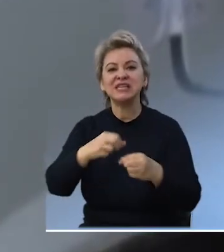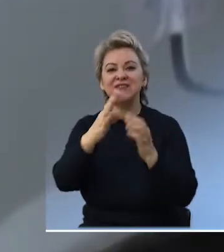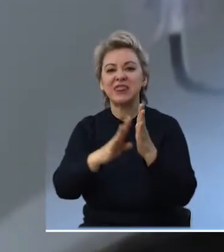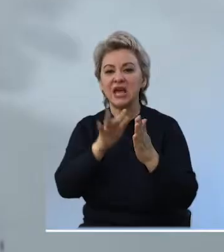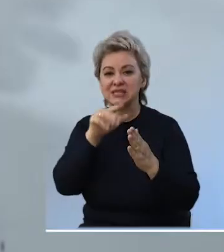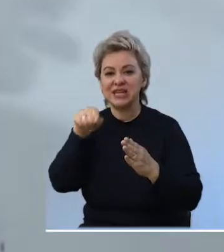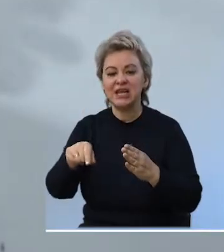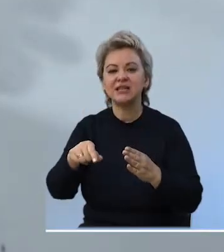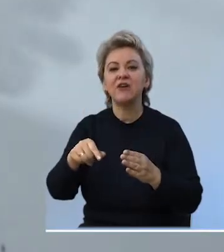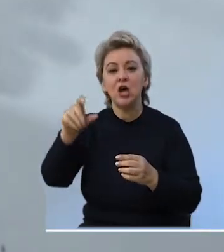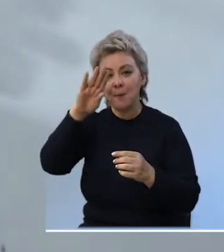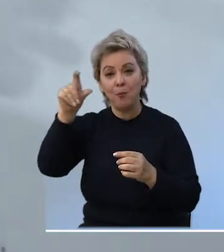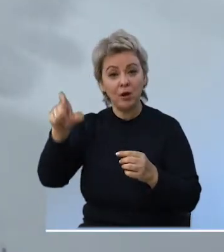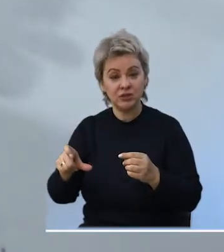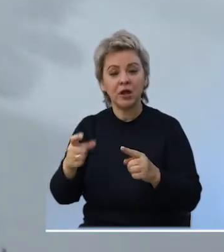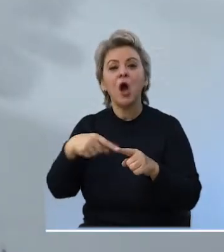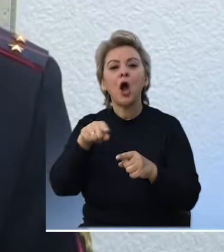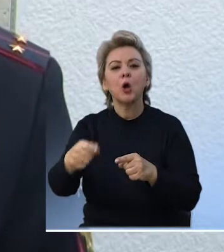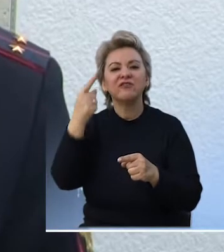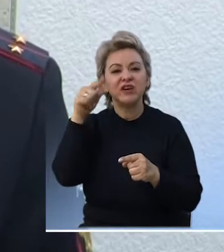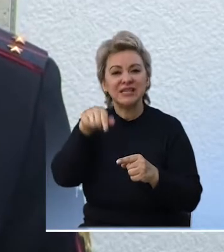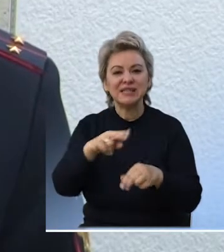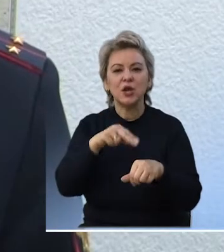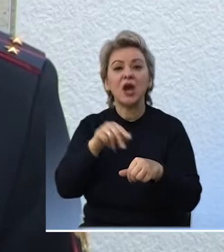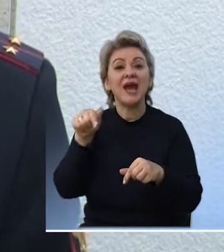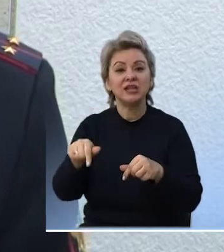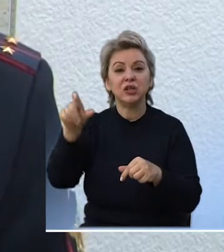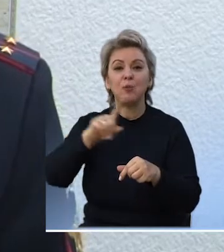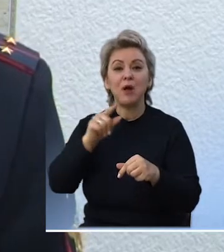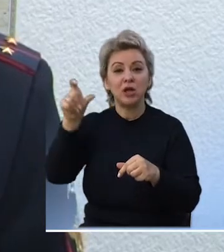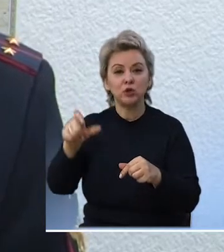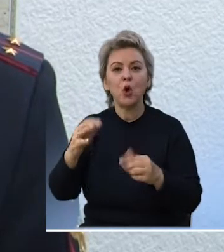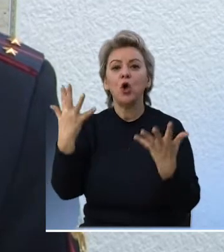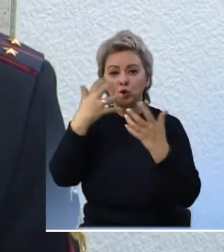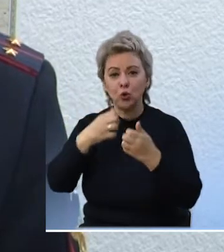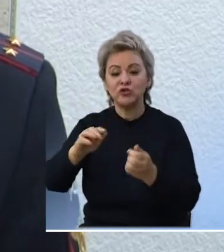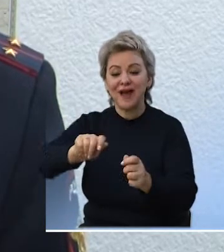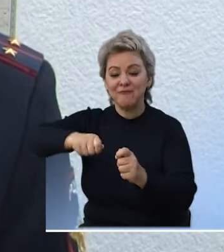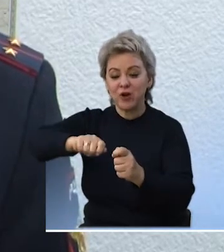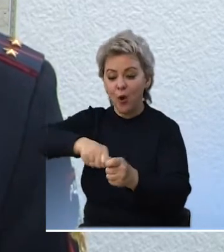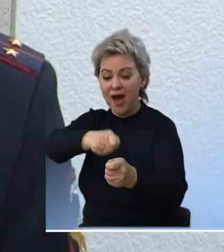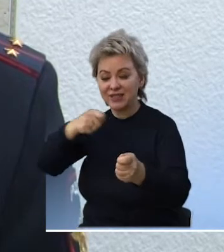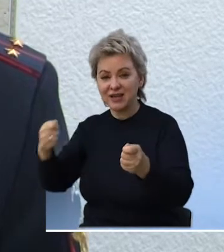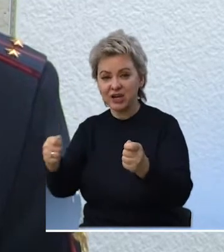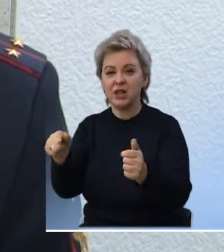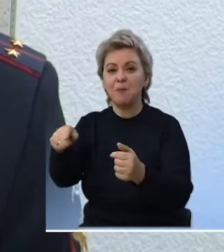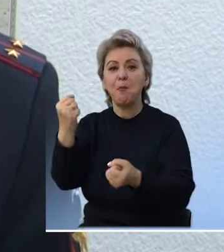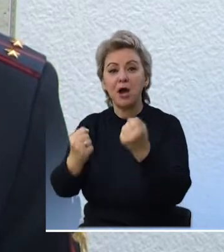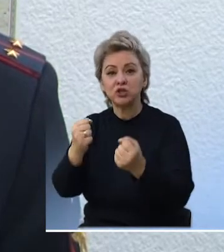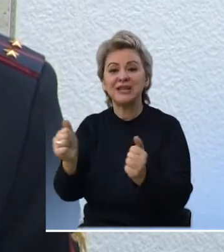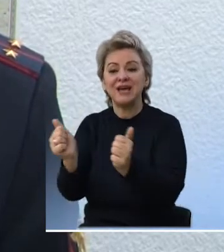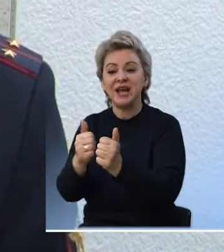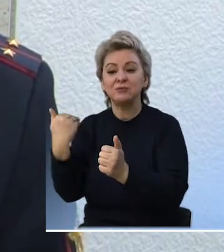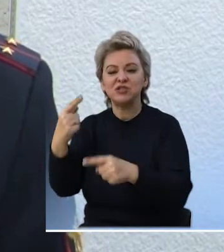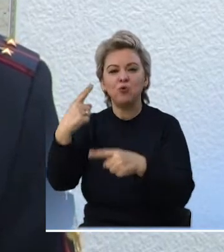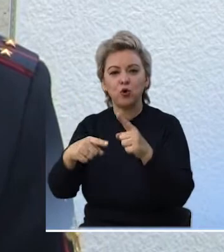задержали 19-летнего подозреваемого. Как выяснили полицейские, злоумышленник ночью открыл отверткой автомобиль, припаркованный недалеко от дома